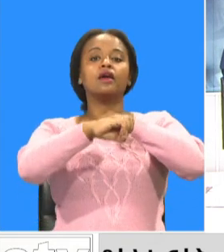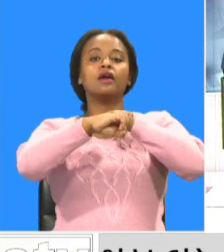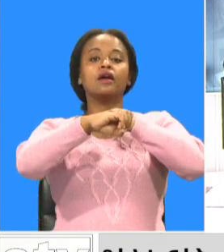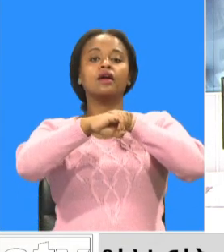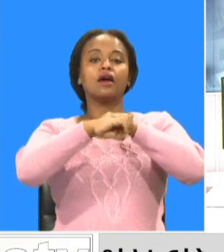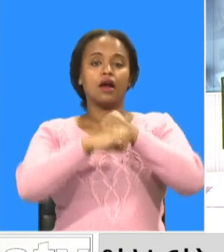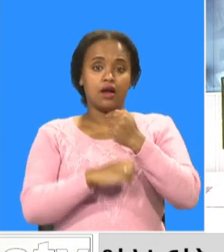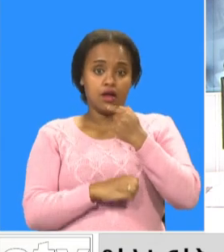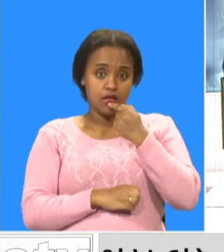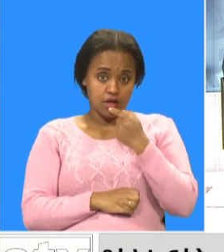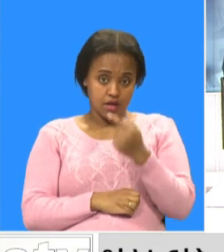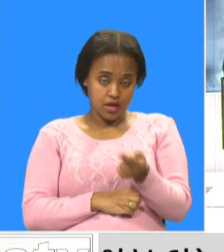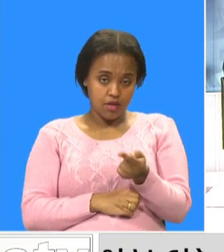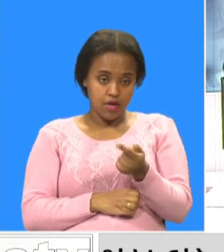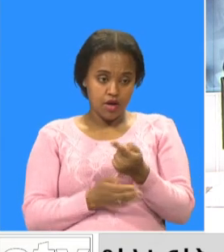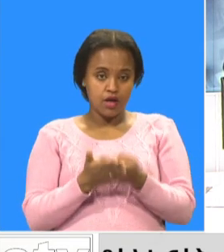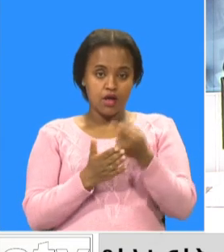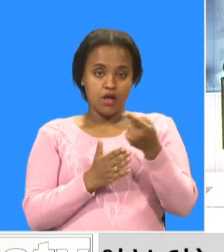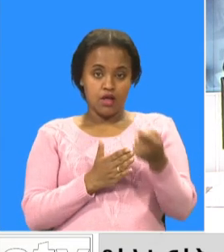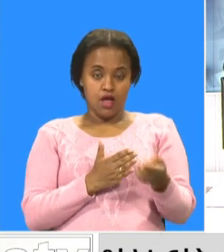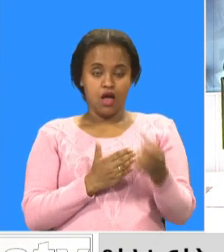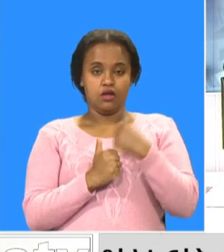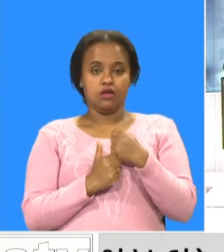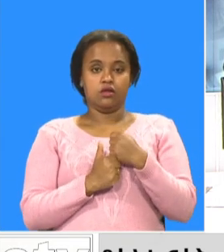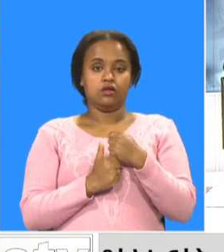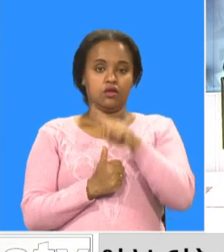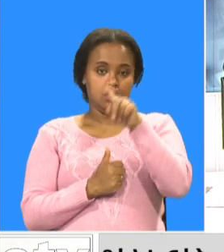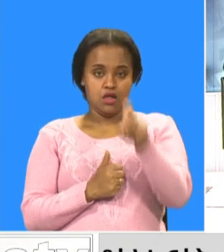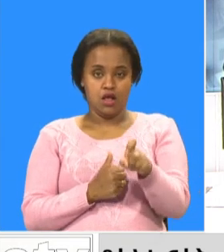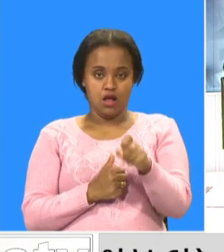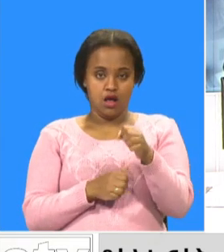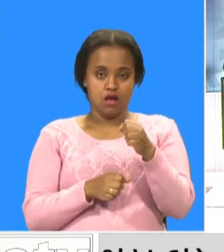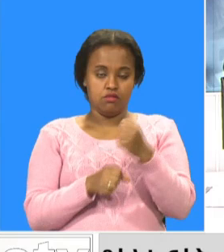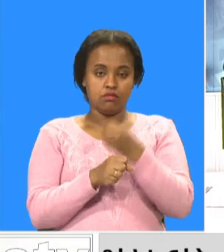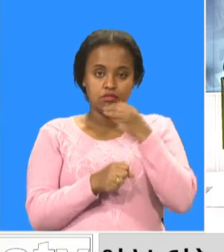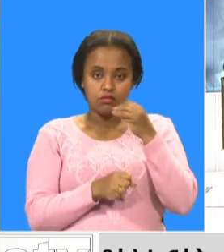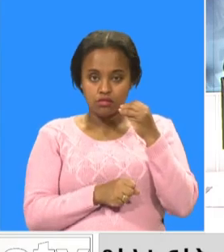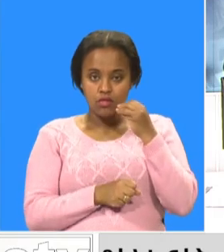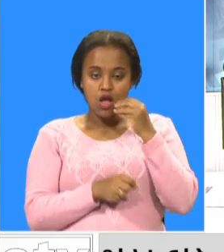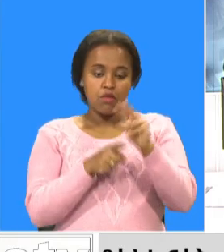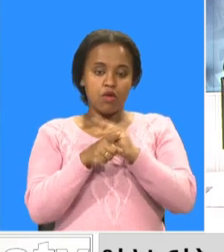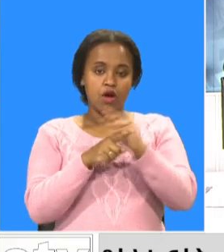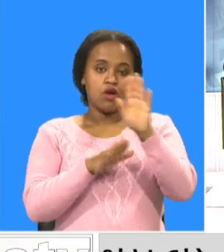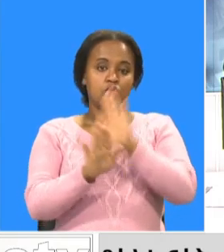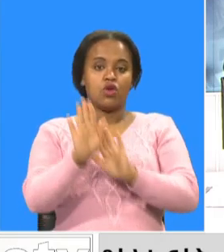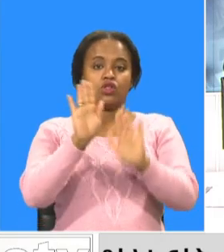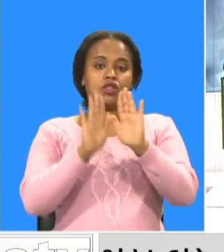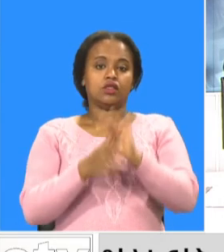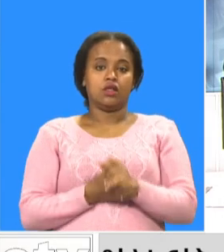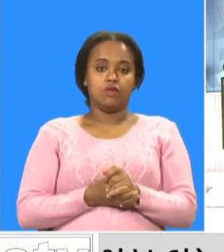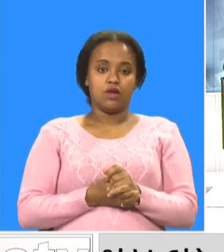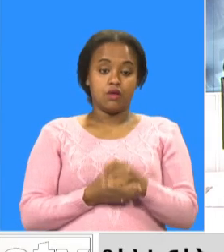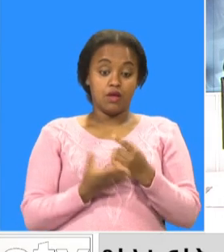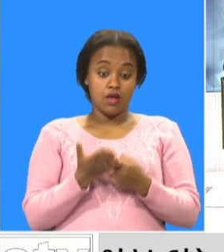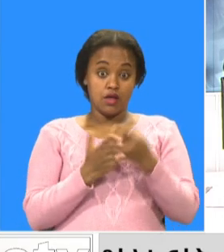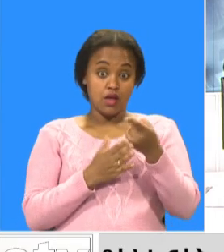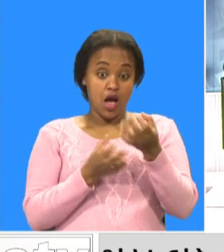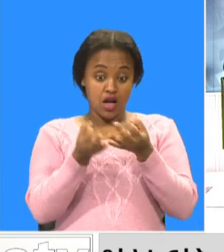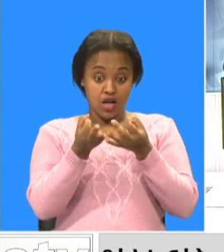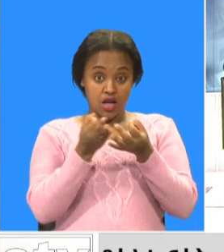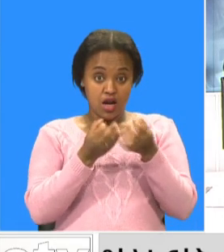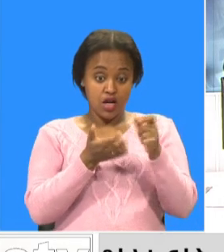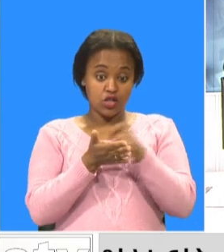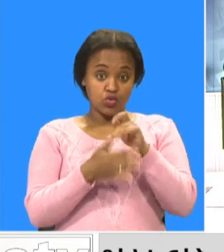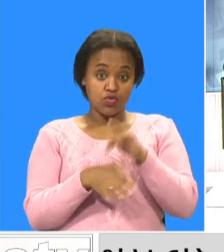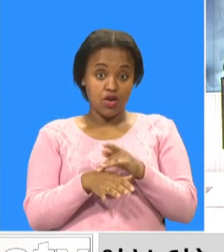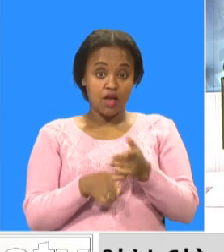ኦፍ ኤቪደንስ ማቅረብ አለበት። ያንን ነው የሚጠይቀው ባለስልጣን መስሪያ ቤቱ፣ ያንን ነው በባለሙያዎች የሚያስገመግሙ። ያ ገላጭ ጽሁፍ ላይ